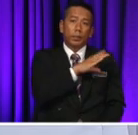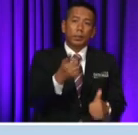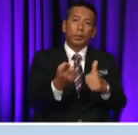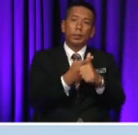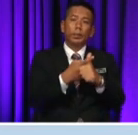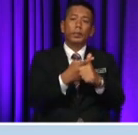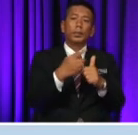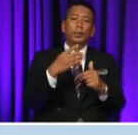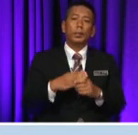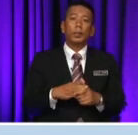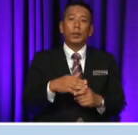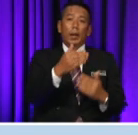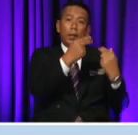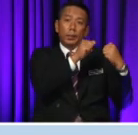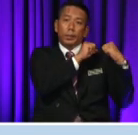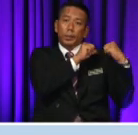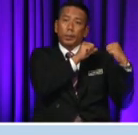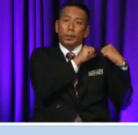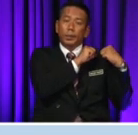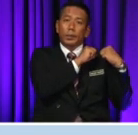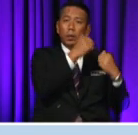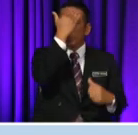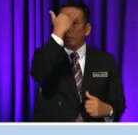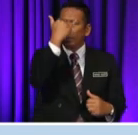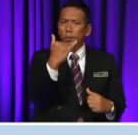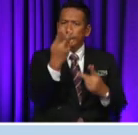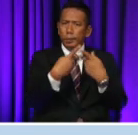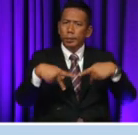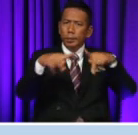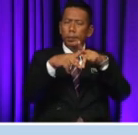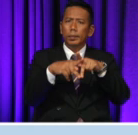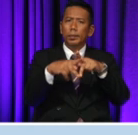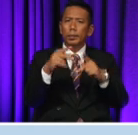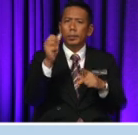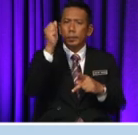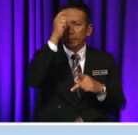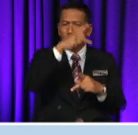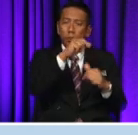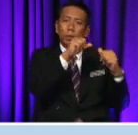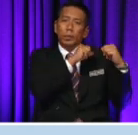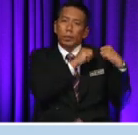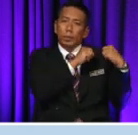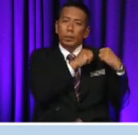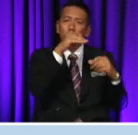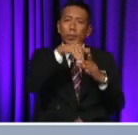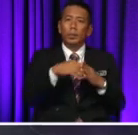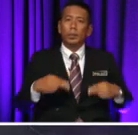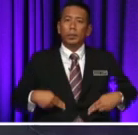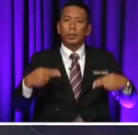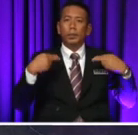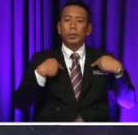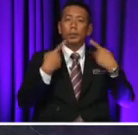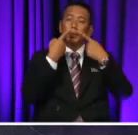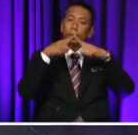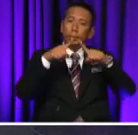adalah accountability jadi Safika Kenapa perlunya sifat ekonomi ini dalam kehidupan Oke jadi